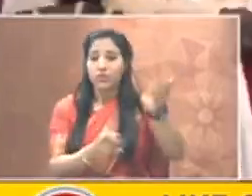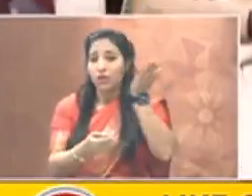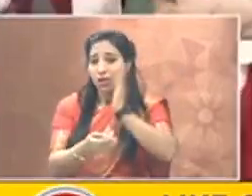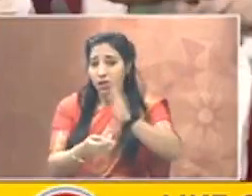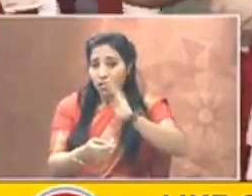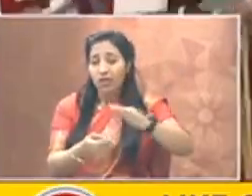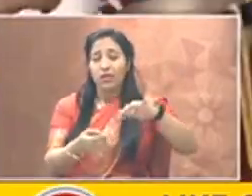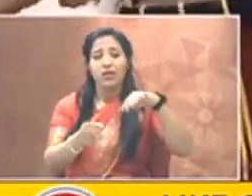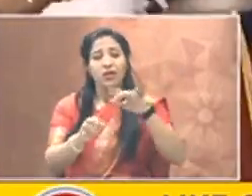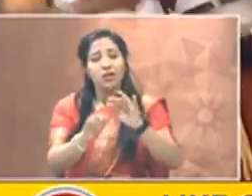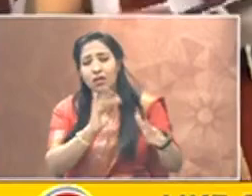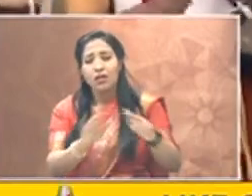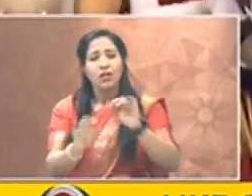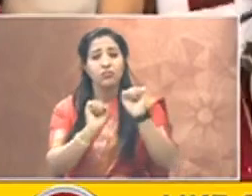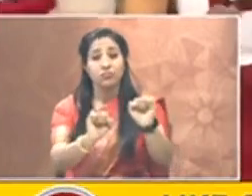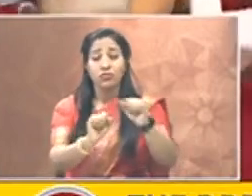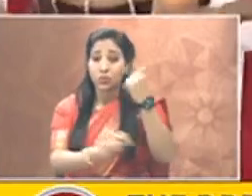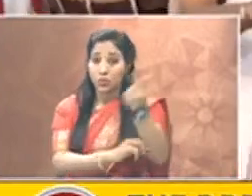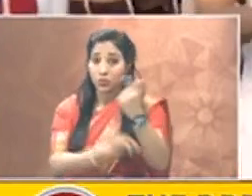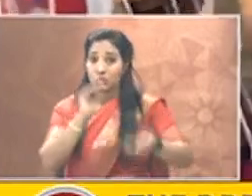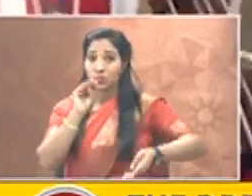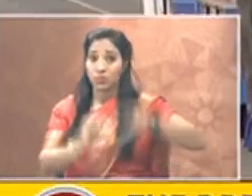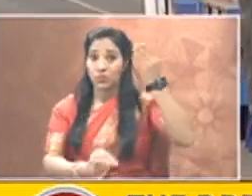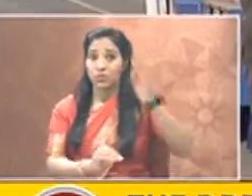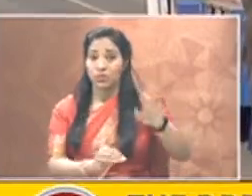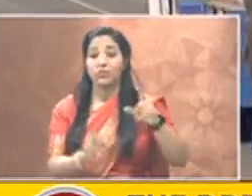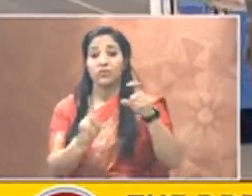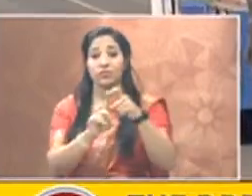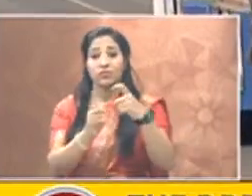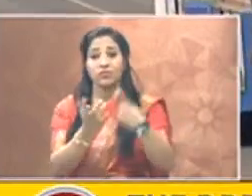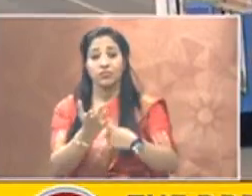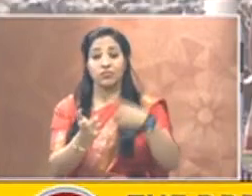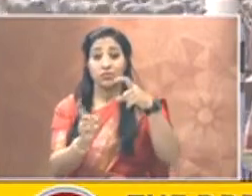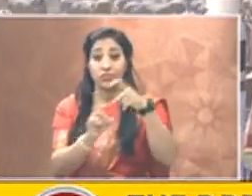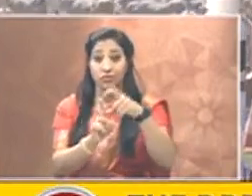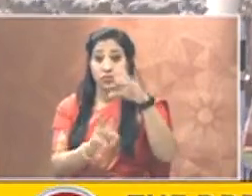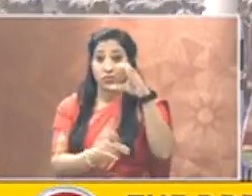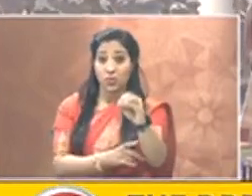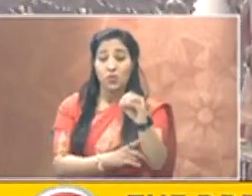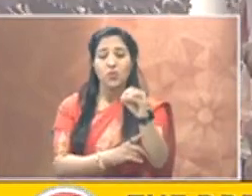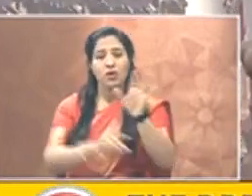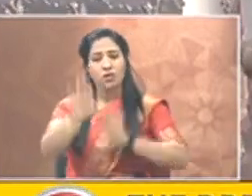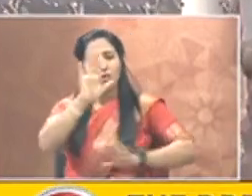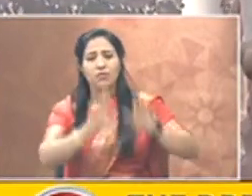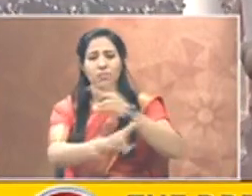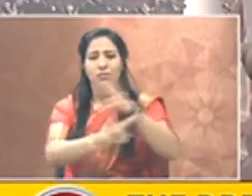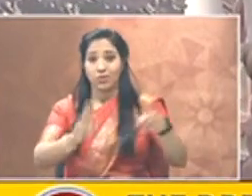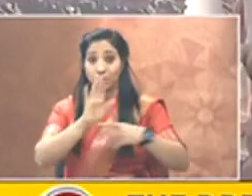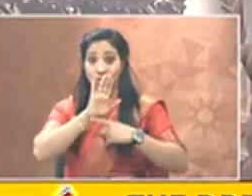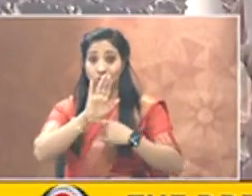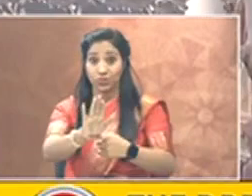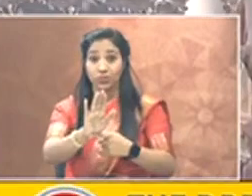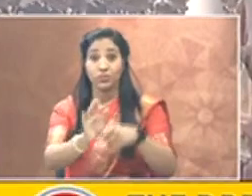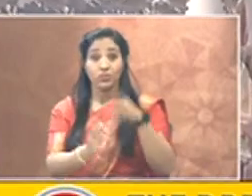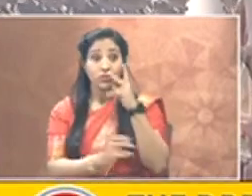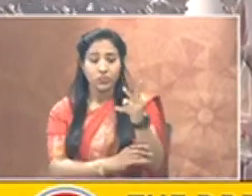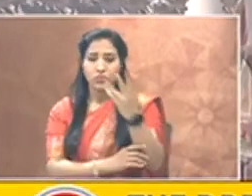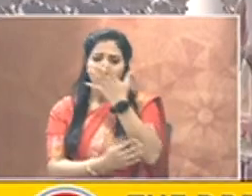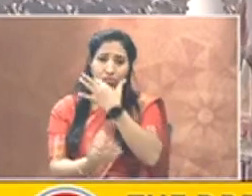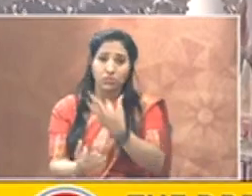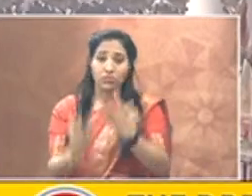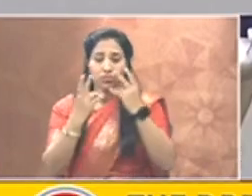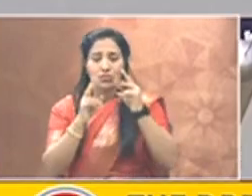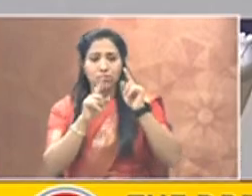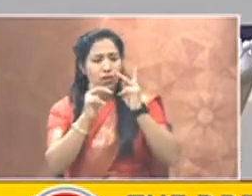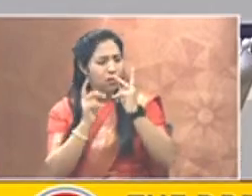वाद्य यंत्र बजा रही थी। डीआरडीओ ने जो झांकी निकाली, उसने भी सभी का